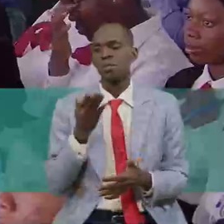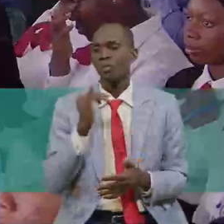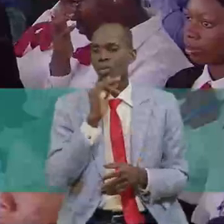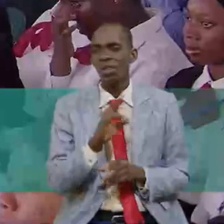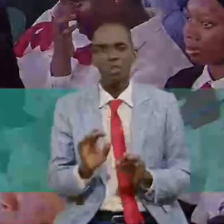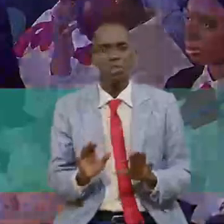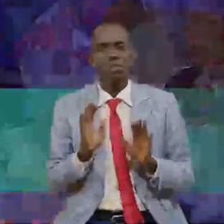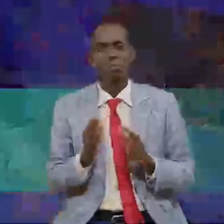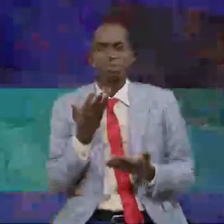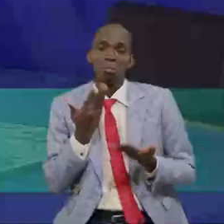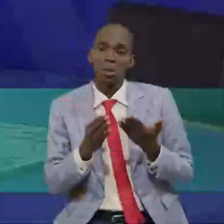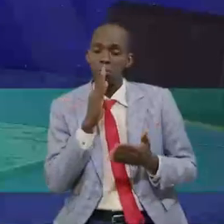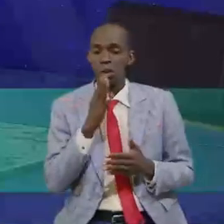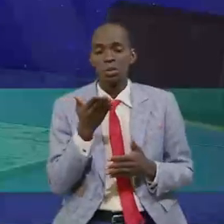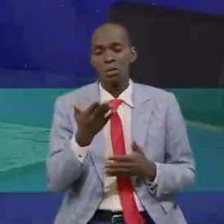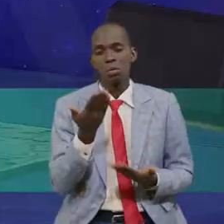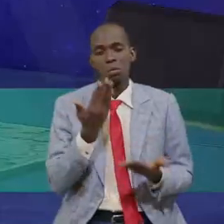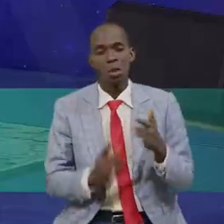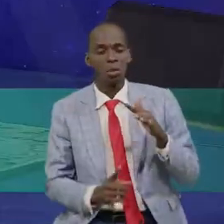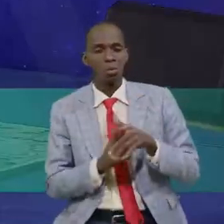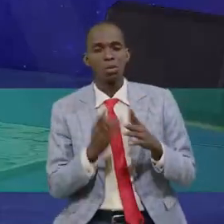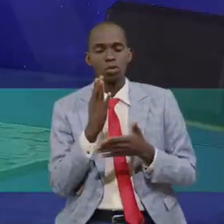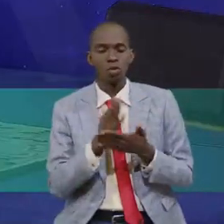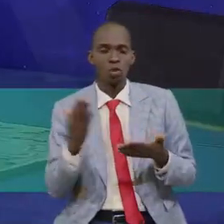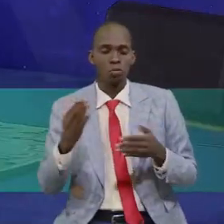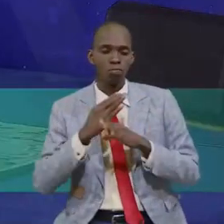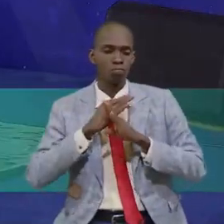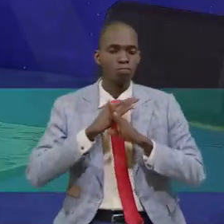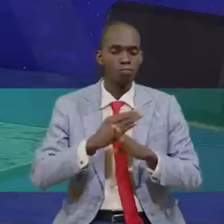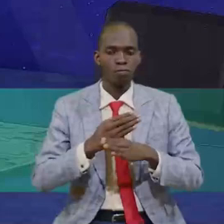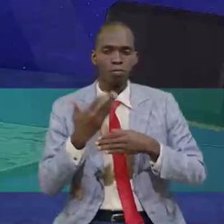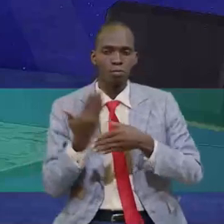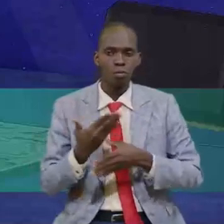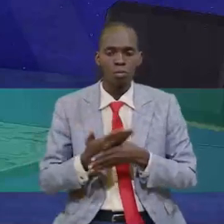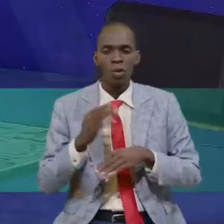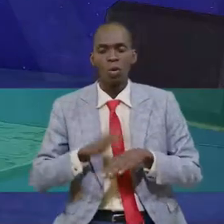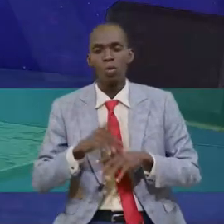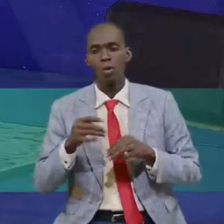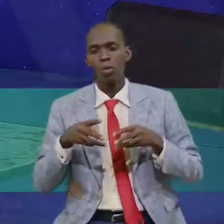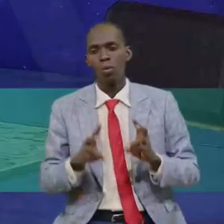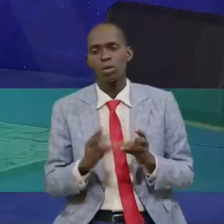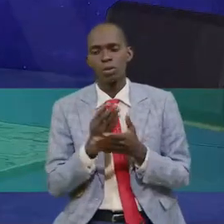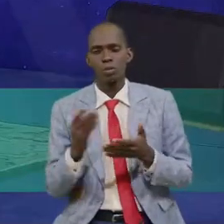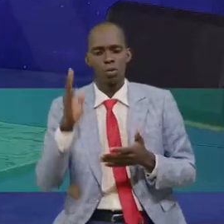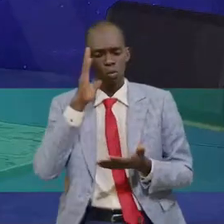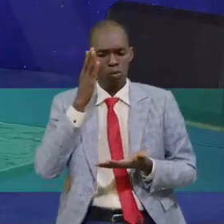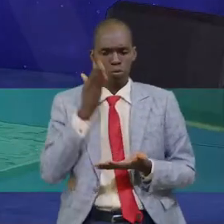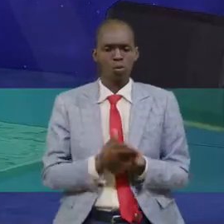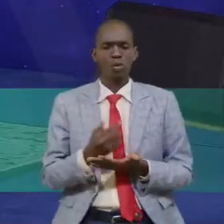crainte. Peut-être qu'il y avait un obstacle en chemin, ou peut-être qu'il y a une barrière, et quelque chose va